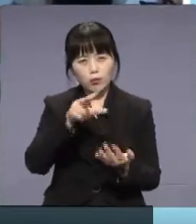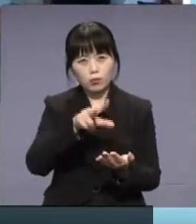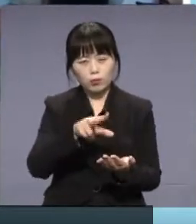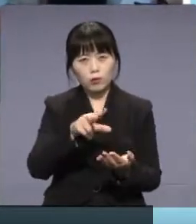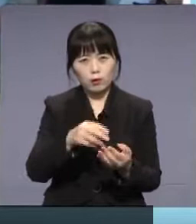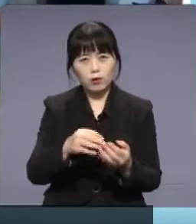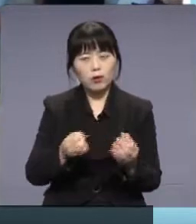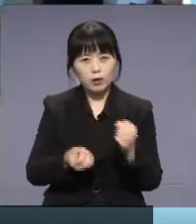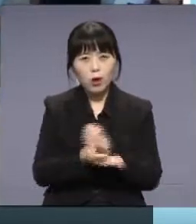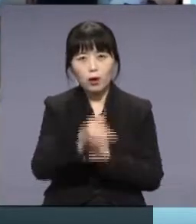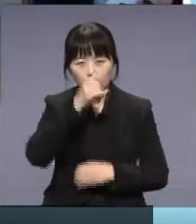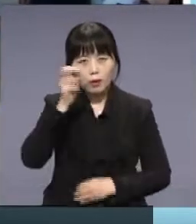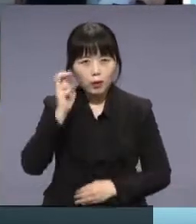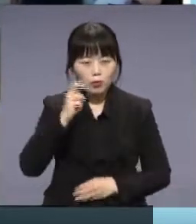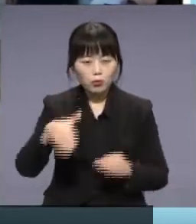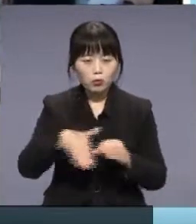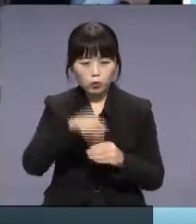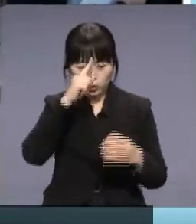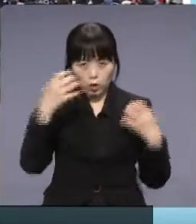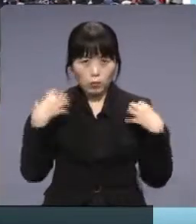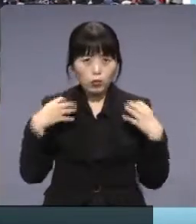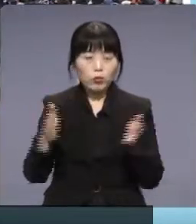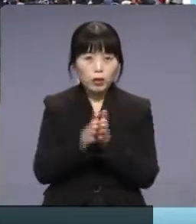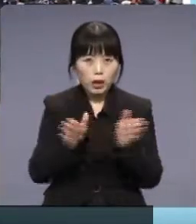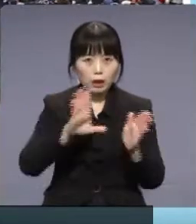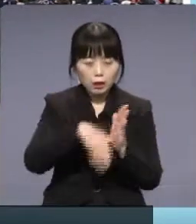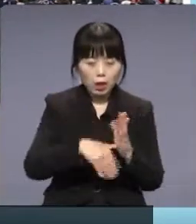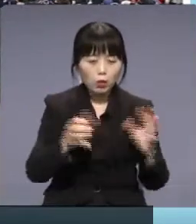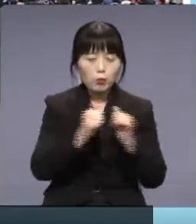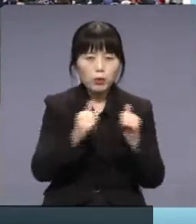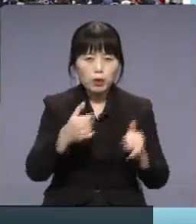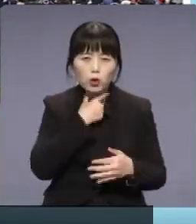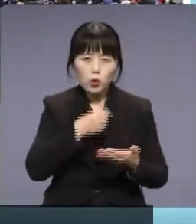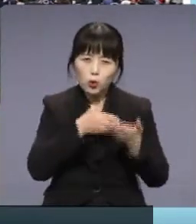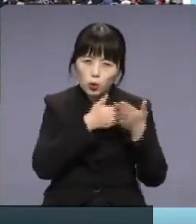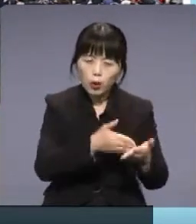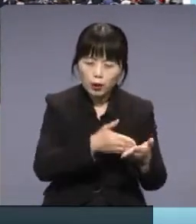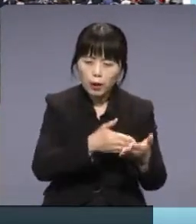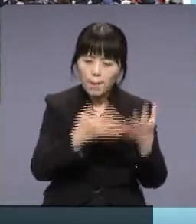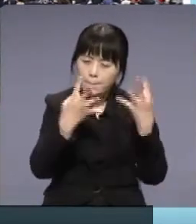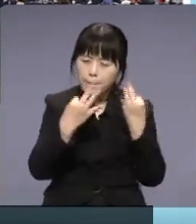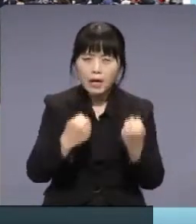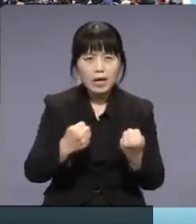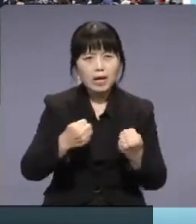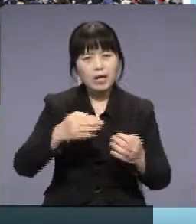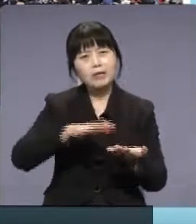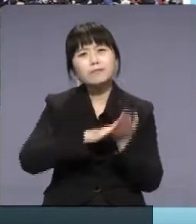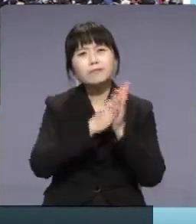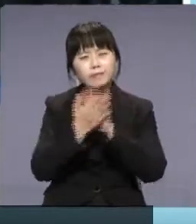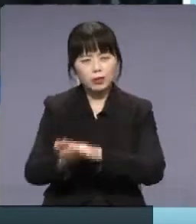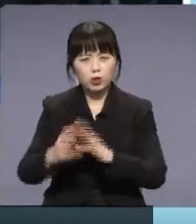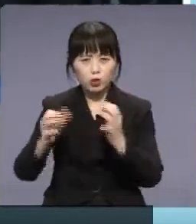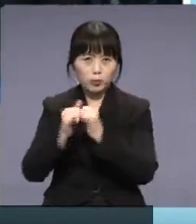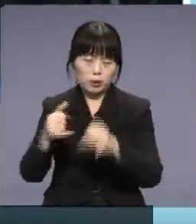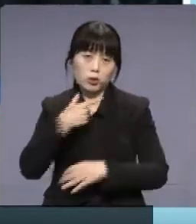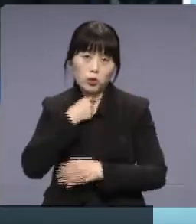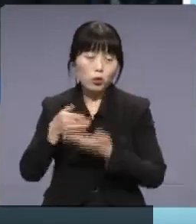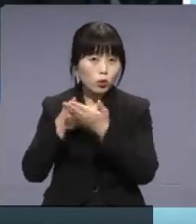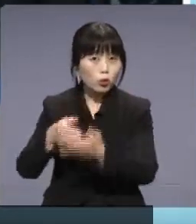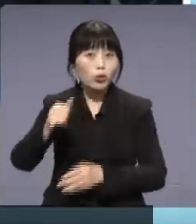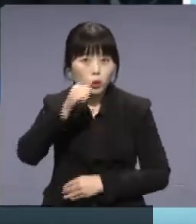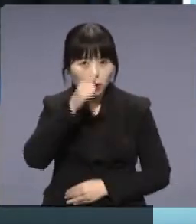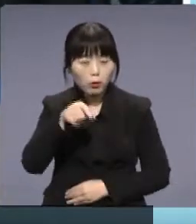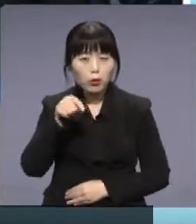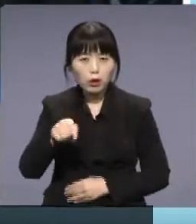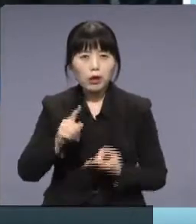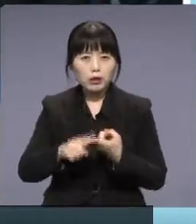그래서 문재인 정부가 시작했을 때에 국민들이 요구했던 것들과는 상당히 많이 달라진 국민적 요구들이 있고 이런